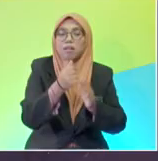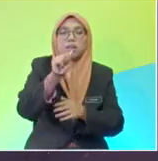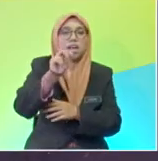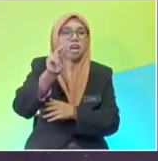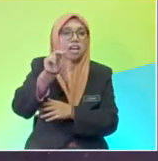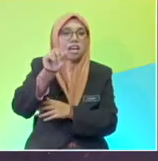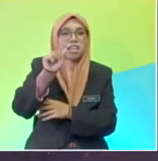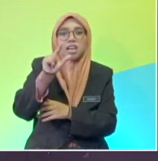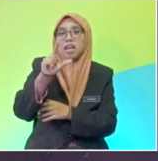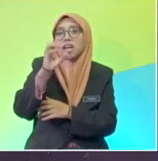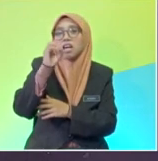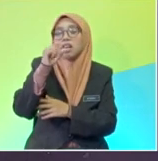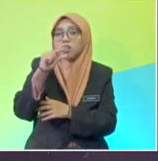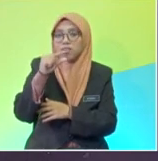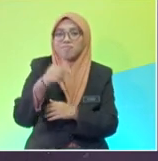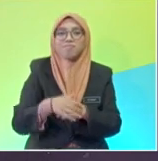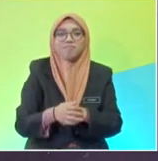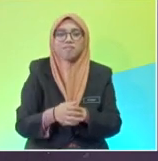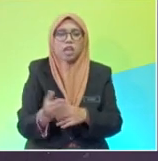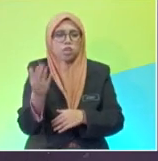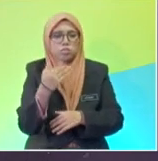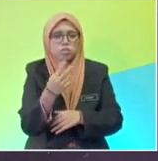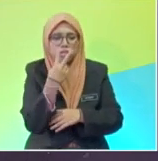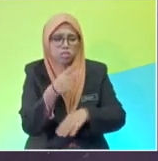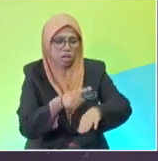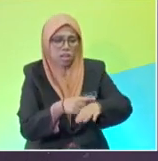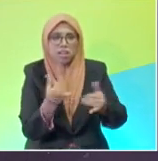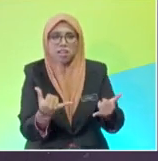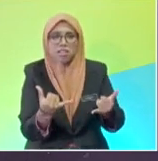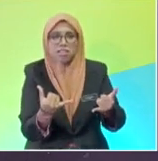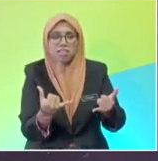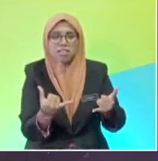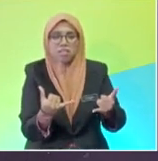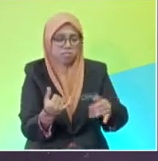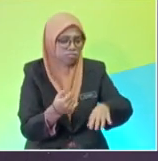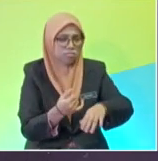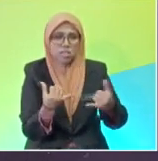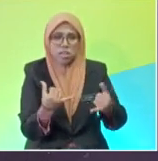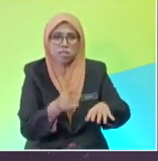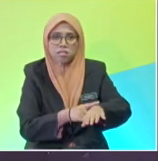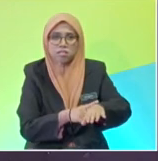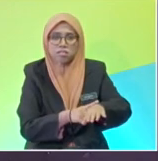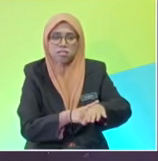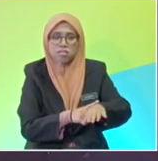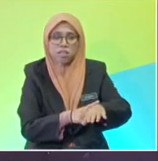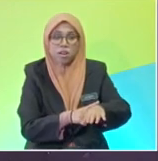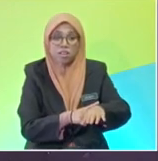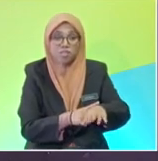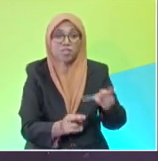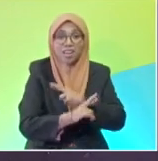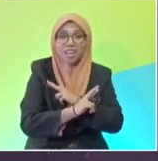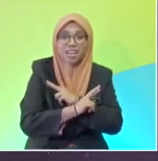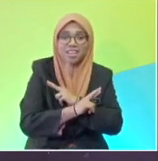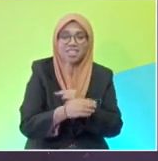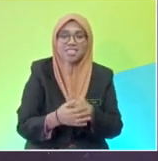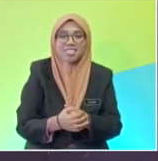Okey, baiklah cikgu. Jam cikgu kita tengok sekarang pukul berapa? Cikgu, pukul sekarang ni dah menunjukkan waktu rehat. Okey, kita berehat dulu.